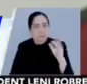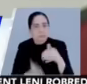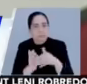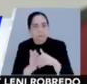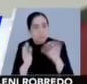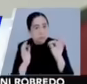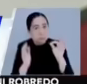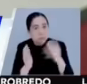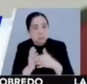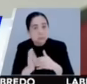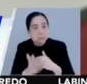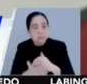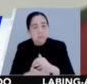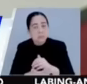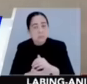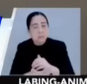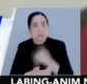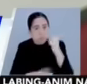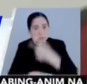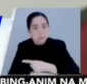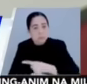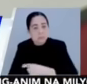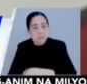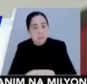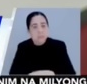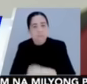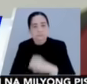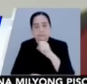90,000. 90,000 a day? Yes, Mr. Chair.